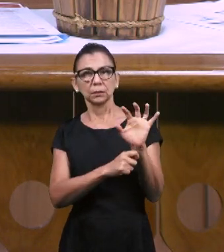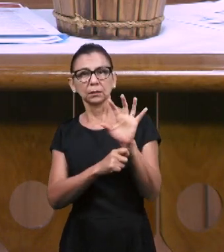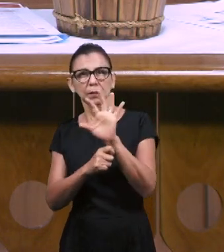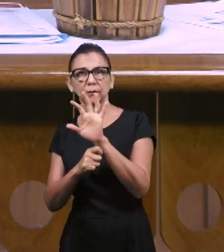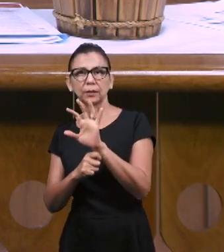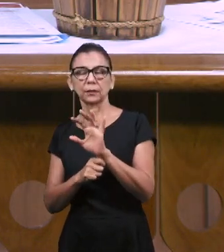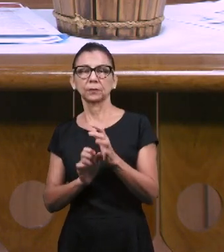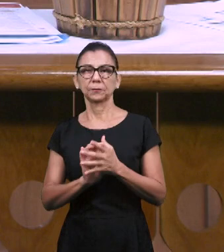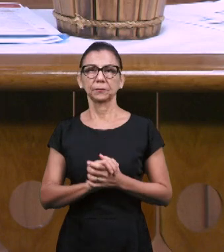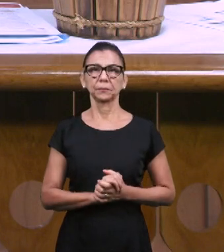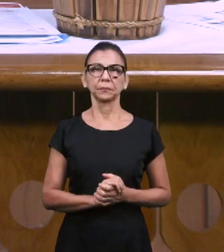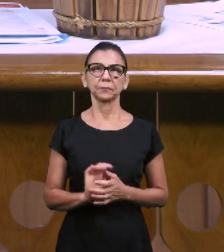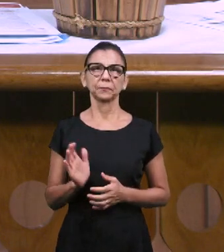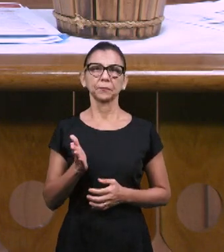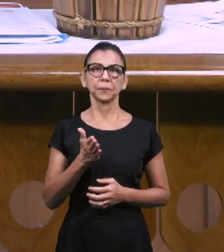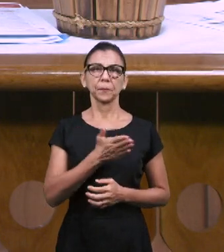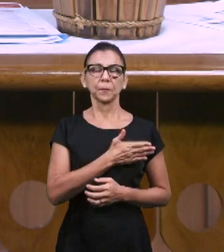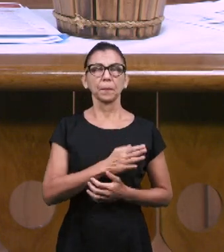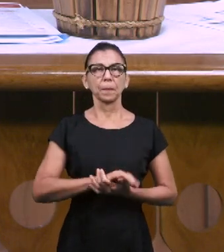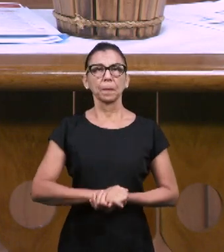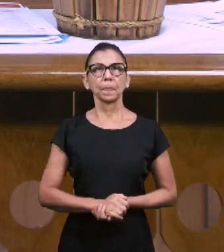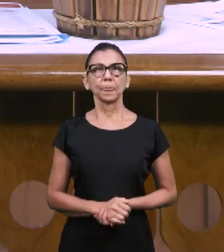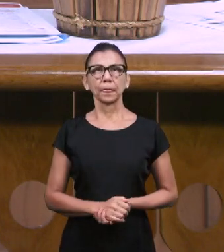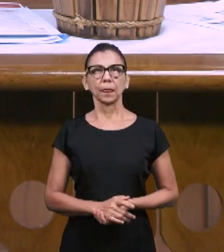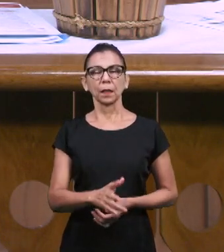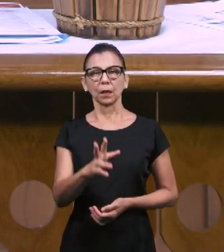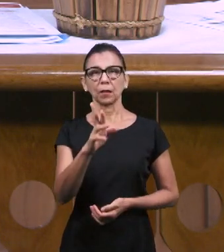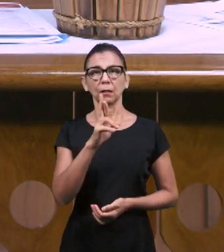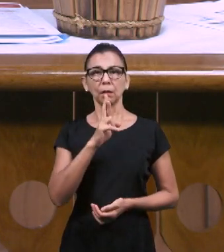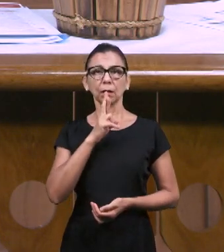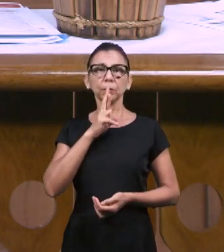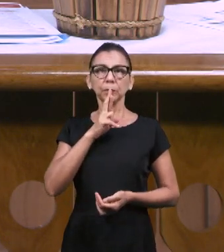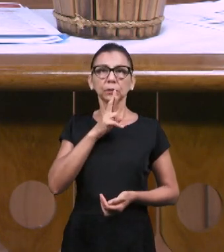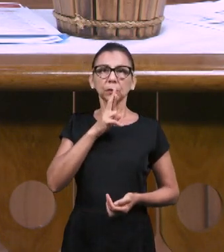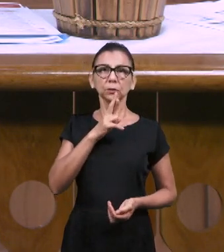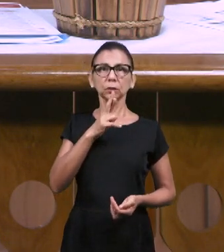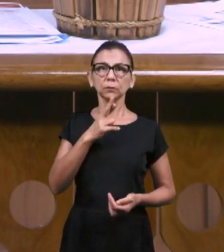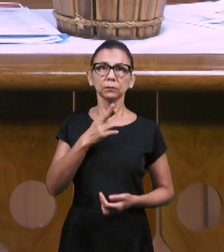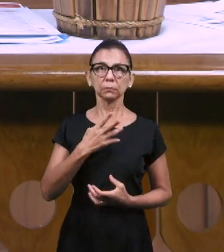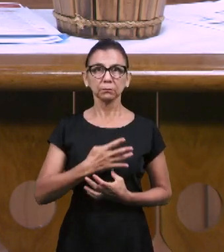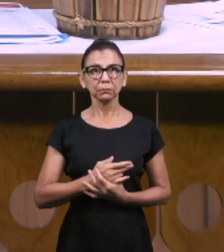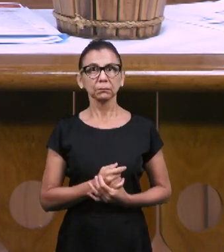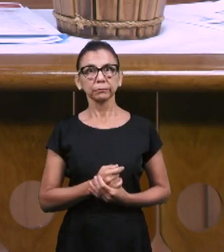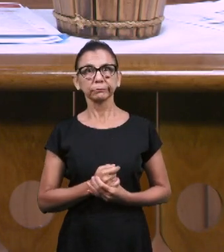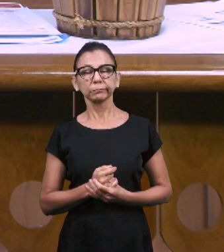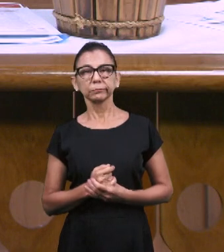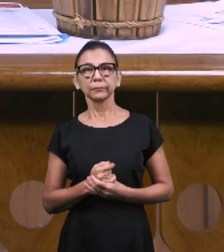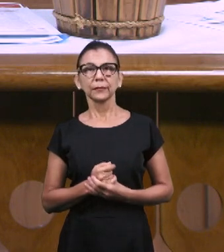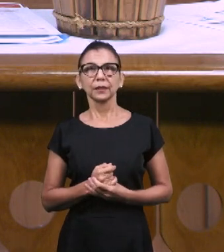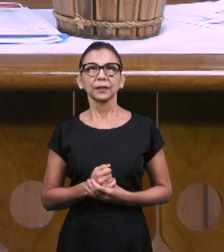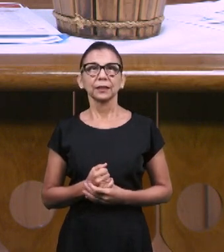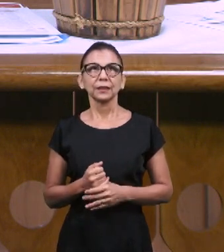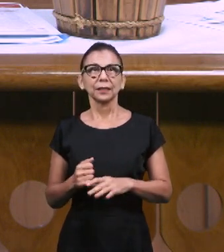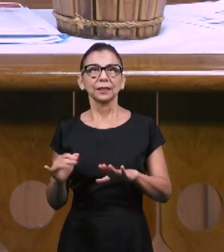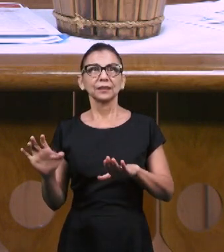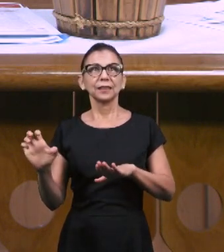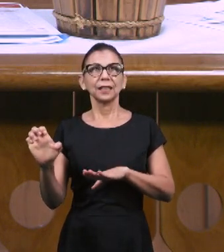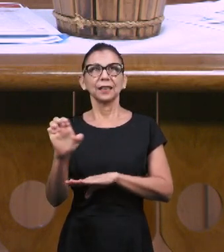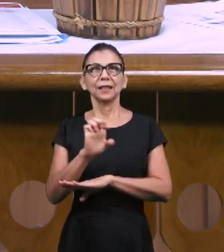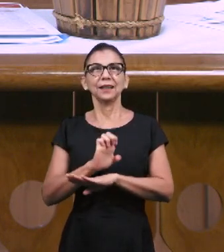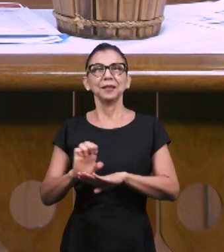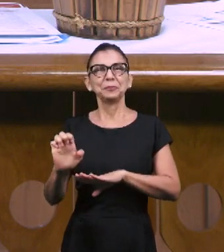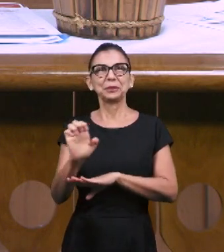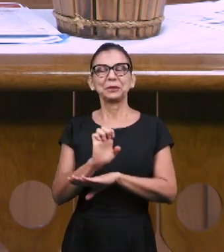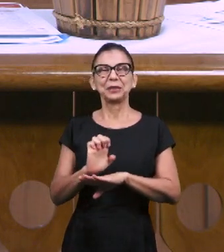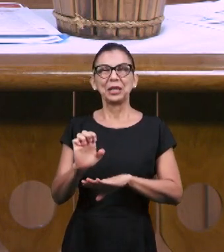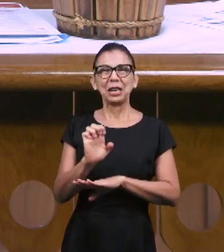l'autre question. Quatrième. Quand nous lisons la lettre aux Éphésiens, est-il possible